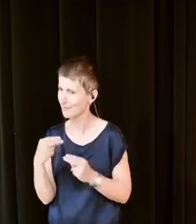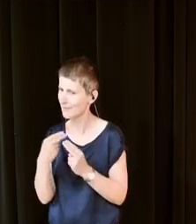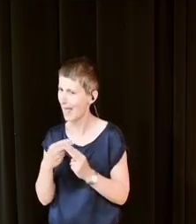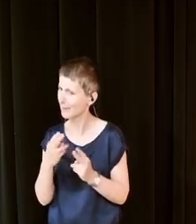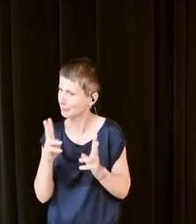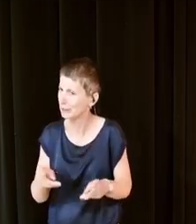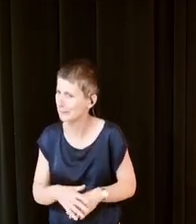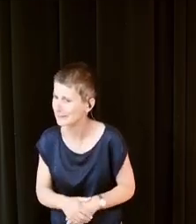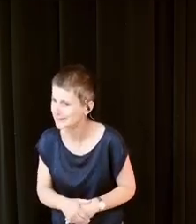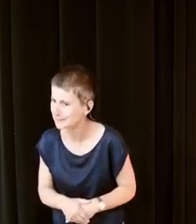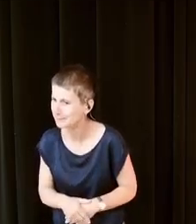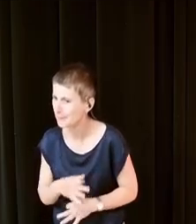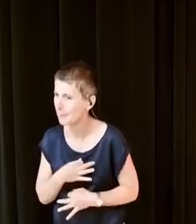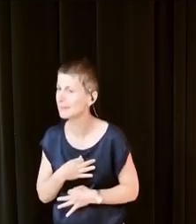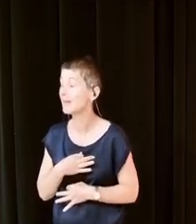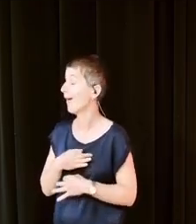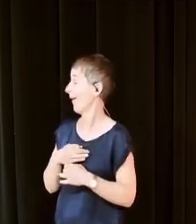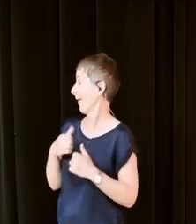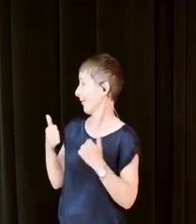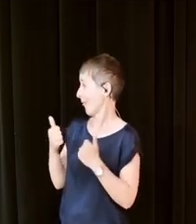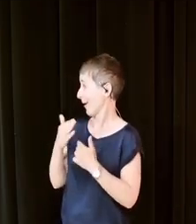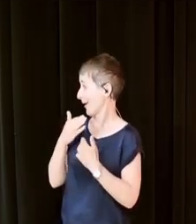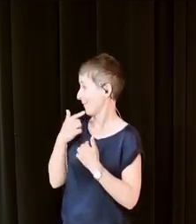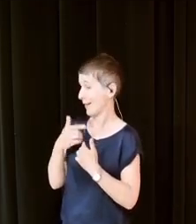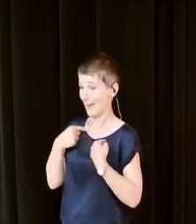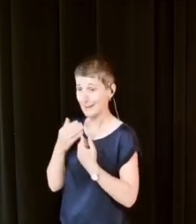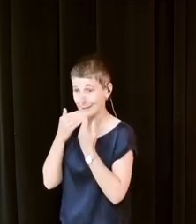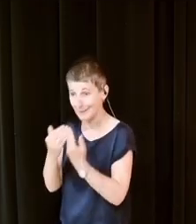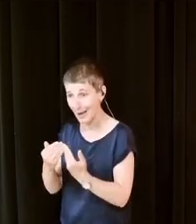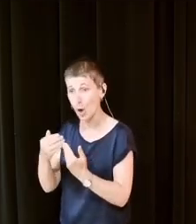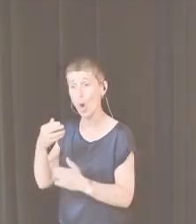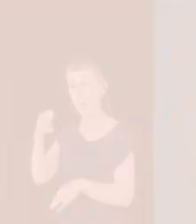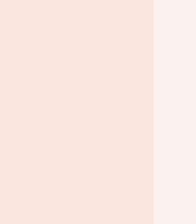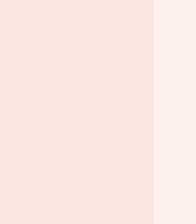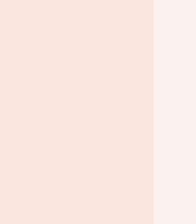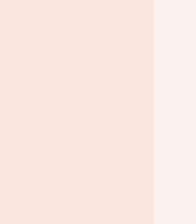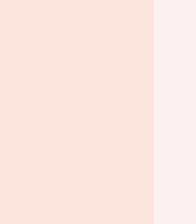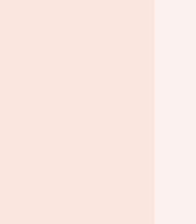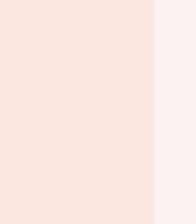Ganz großartig. Ich sage vielen herzlichen Dank, Professor Dr. Harald Gruber. Gerne.